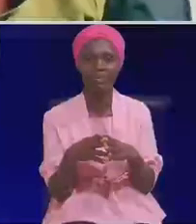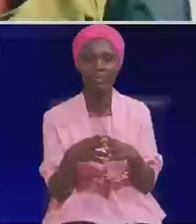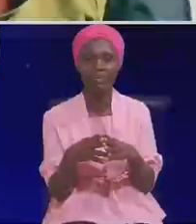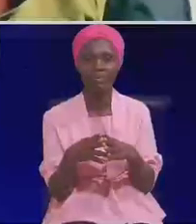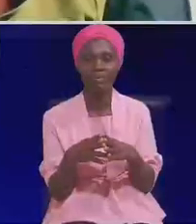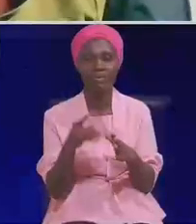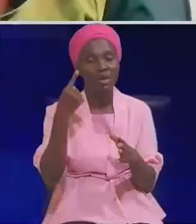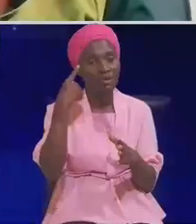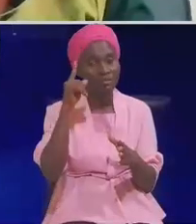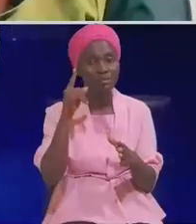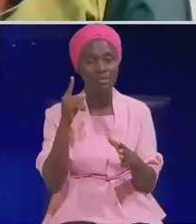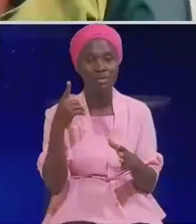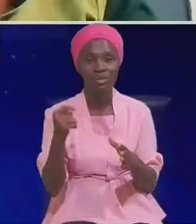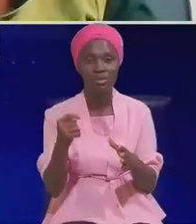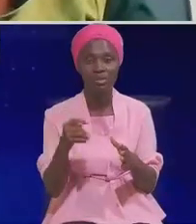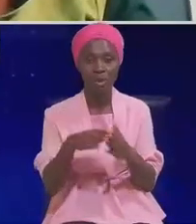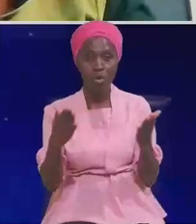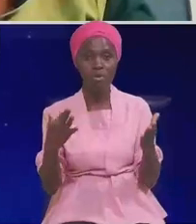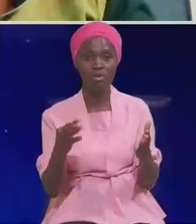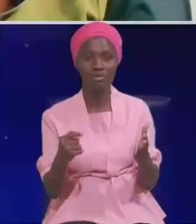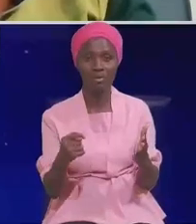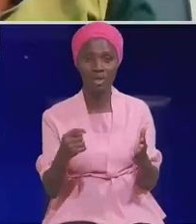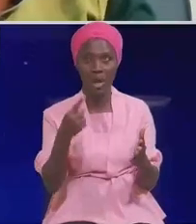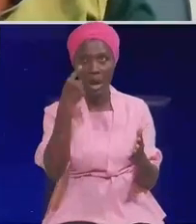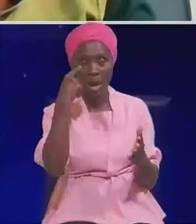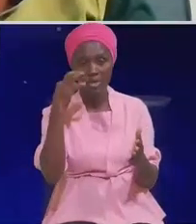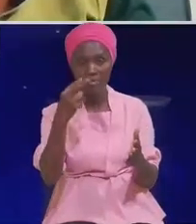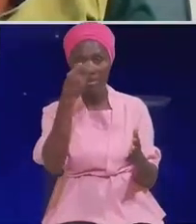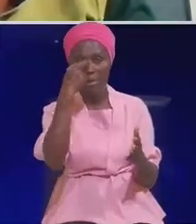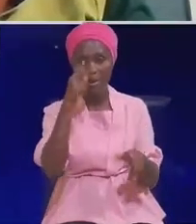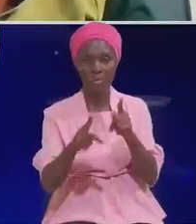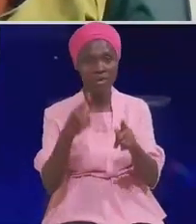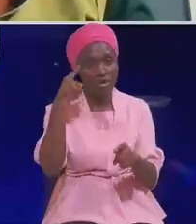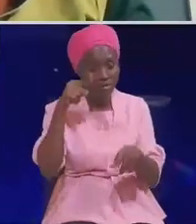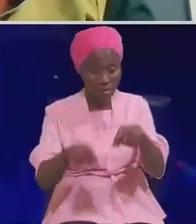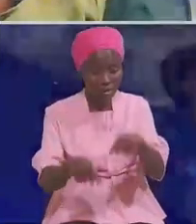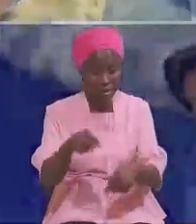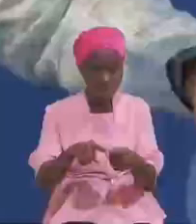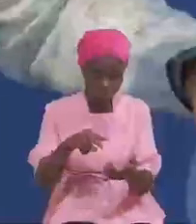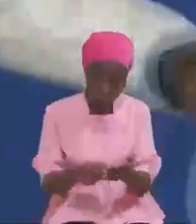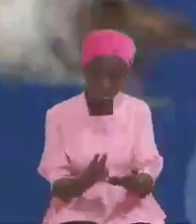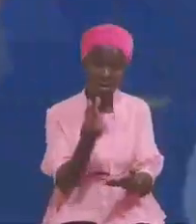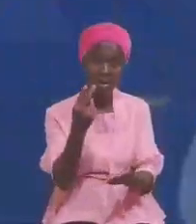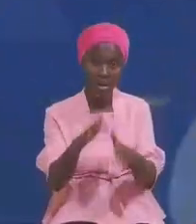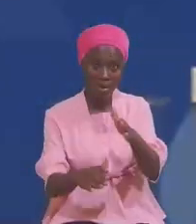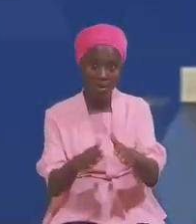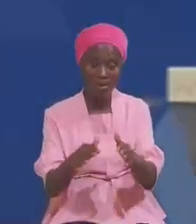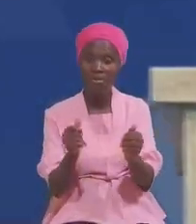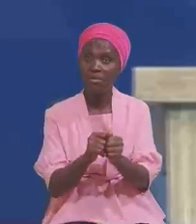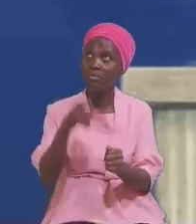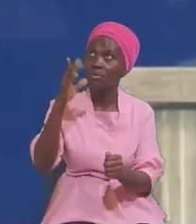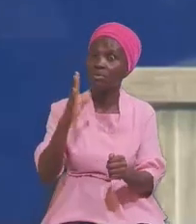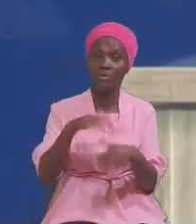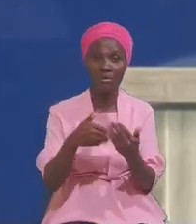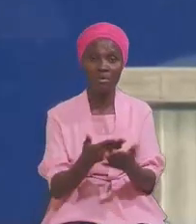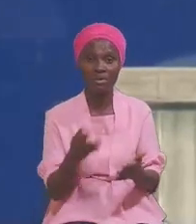pour l'ouverture des yeux des aveugles, pour que les boiteux, les paralytiques se lèvent et